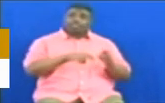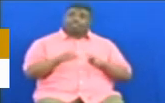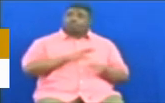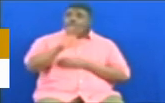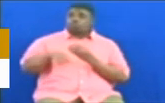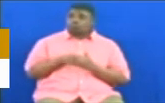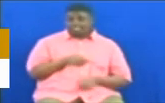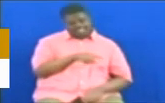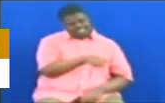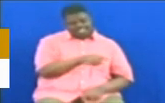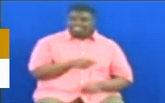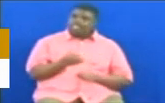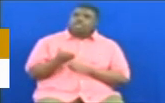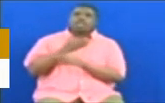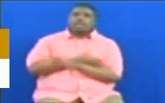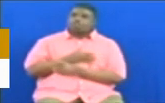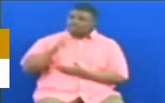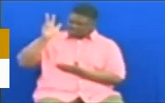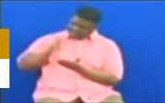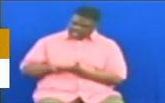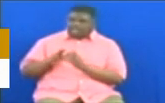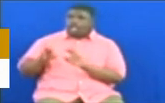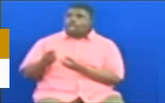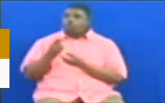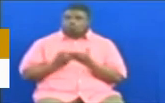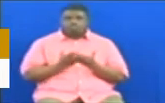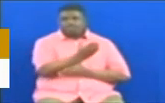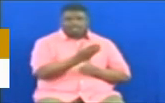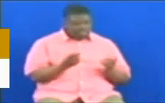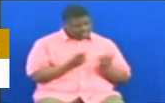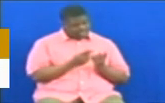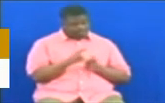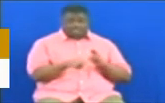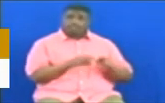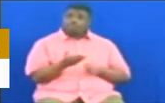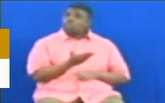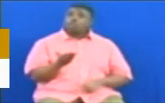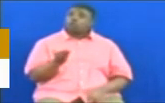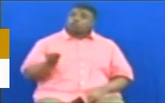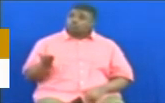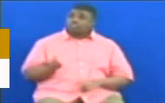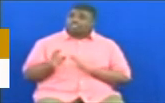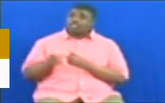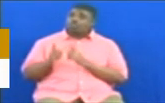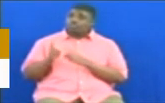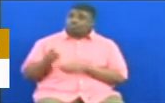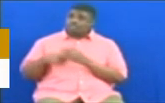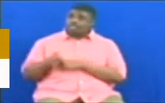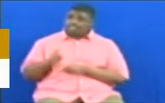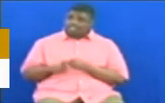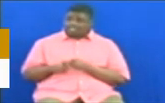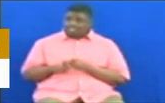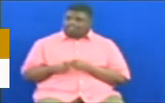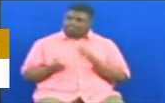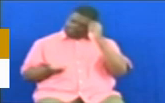kabla haijapitishwa wala kusainiwa, kama ambavyo mikataba mingine yoyote, ama iwe kwenye upande wa public international